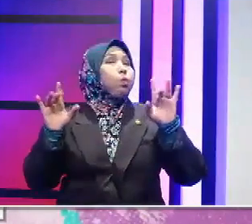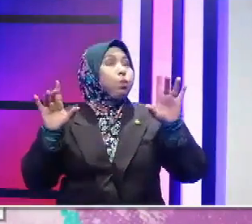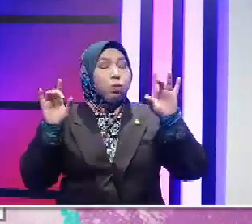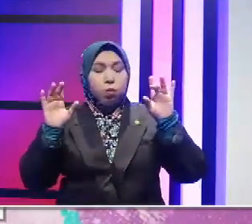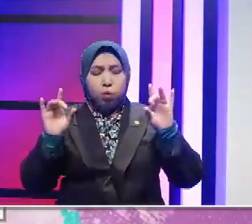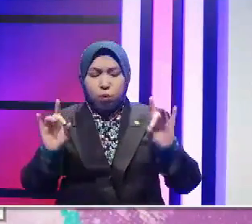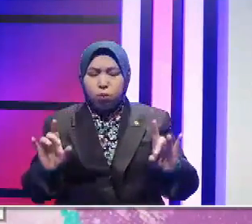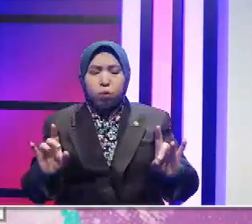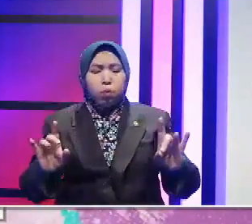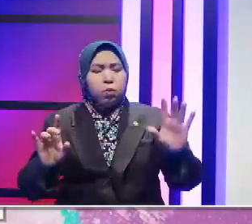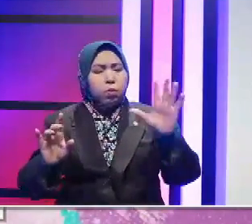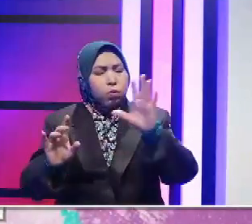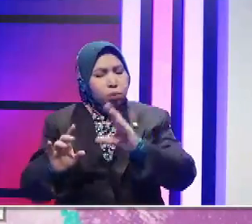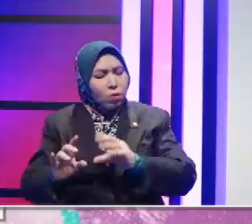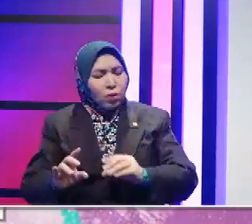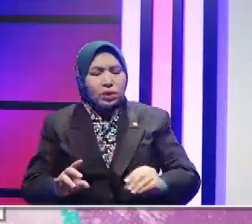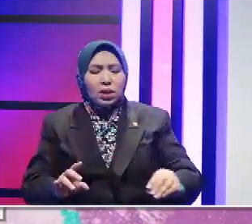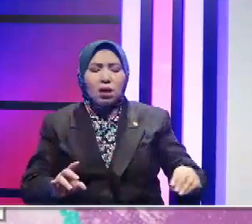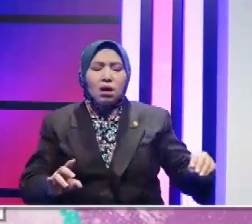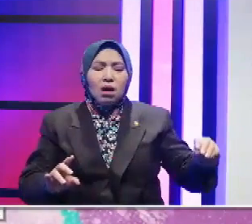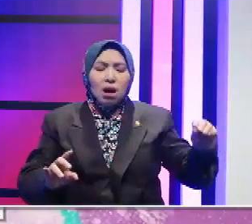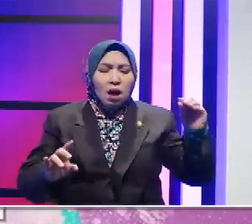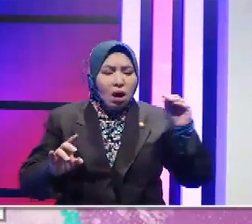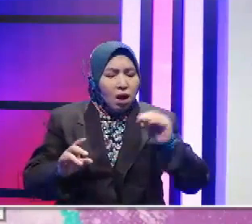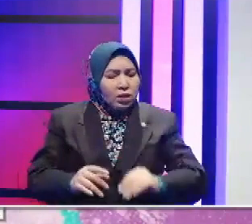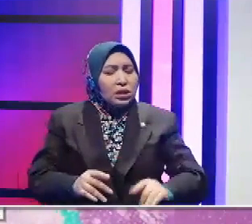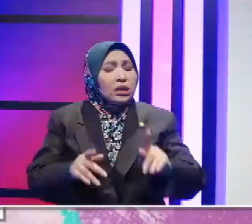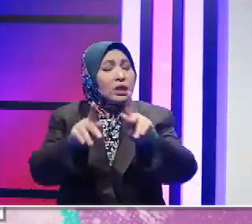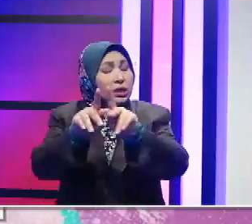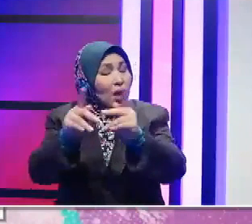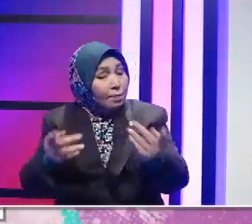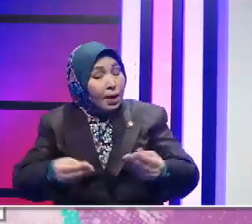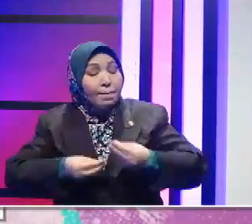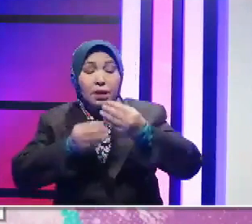يهدي إلى الرشد